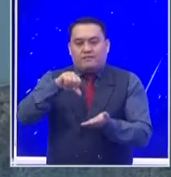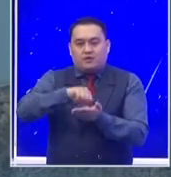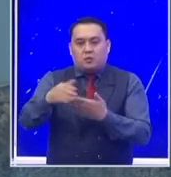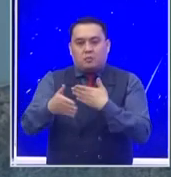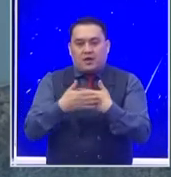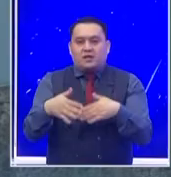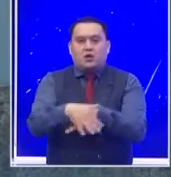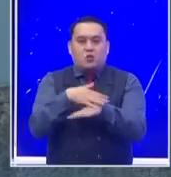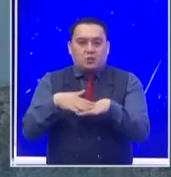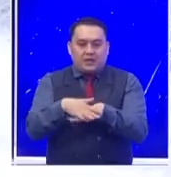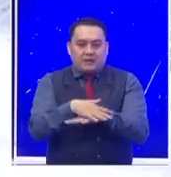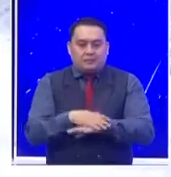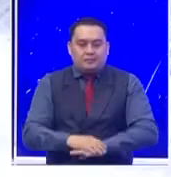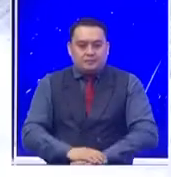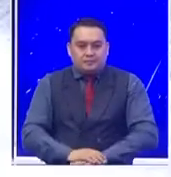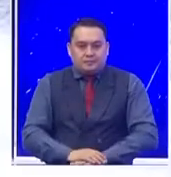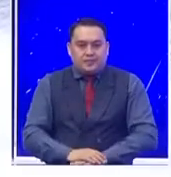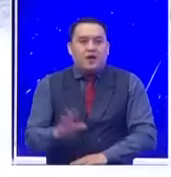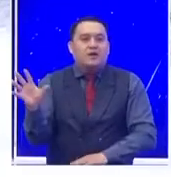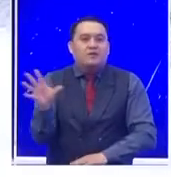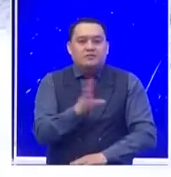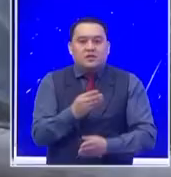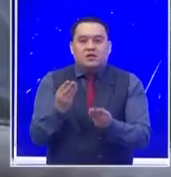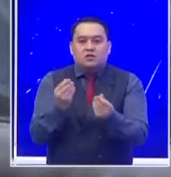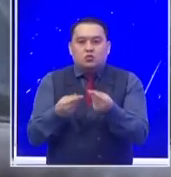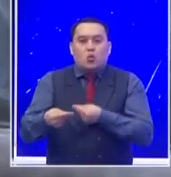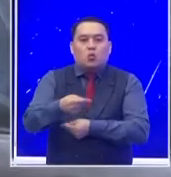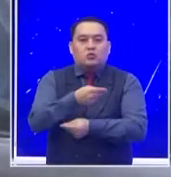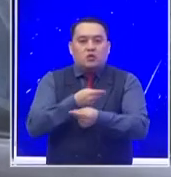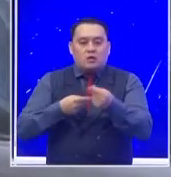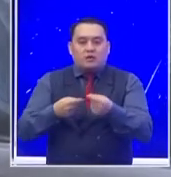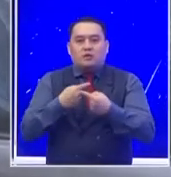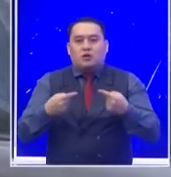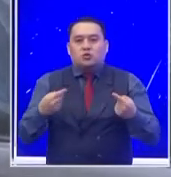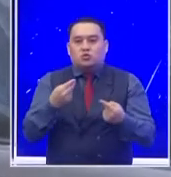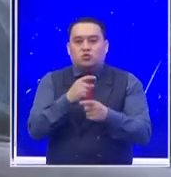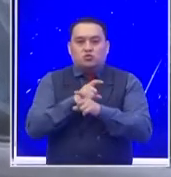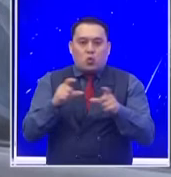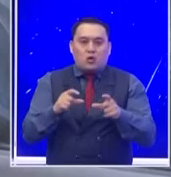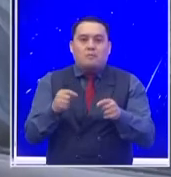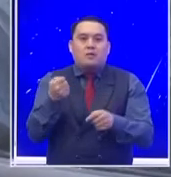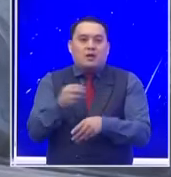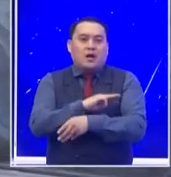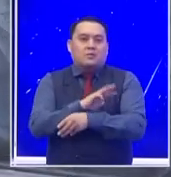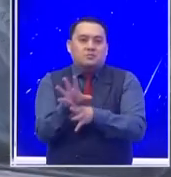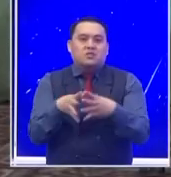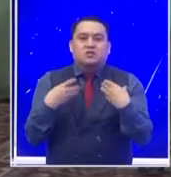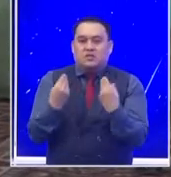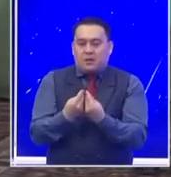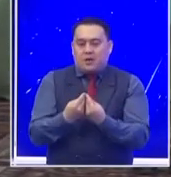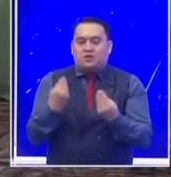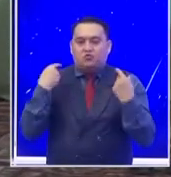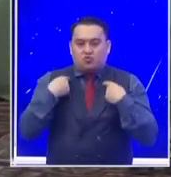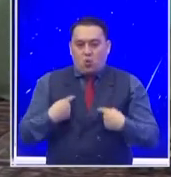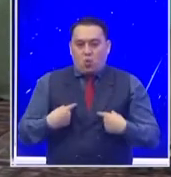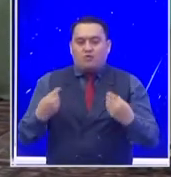людьми все собранные средства будут направлены на покупку различных школьных принадлежностей для малоимущих детей это портфель и